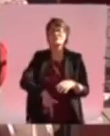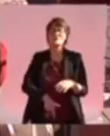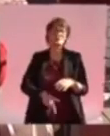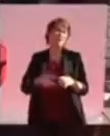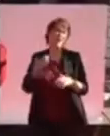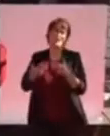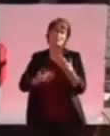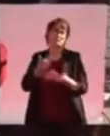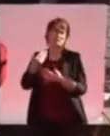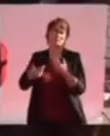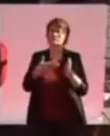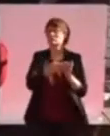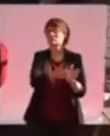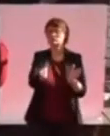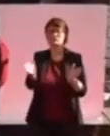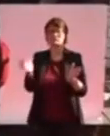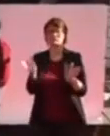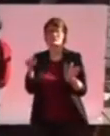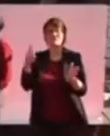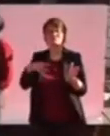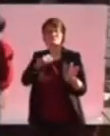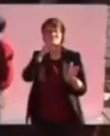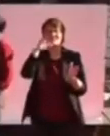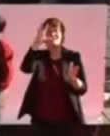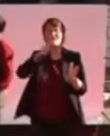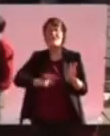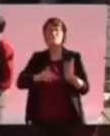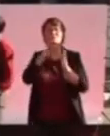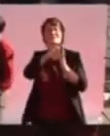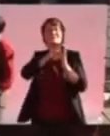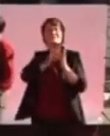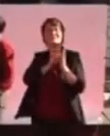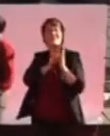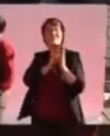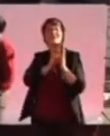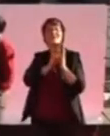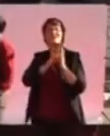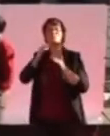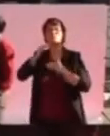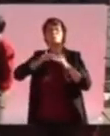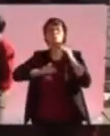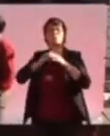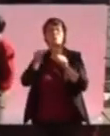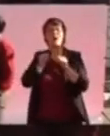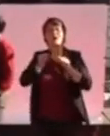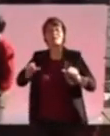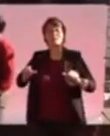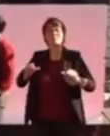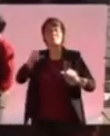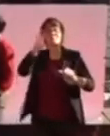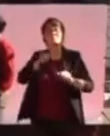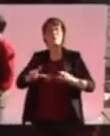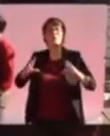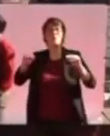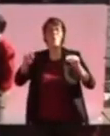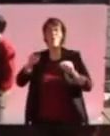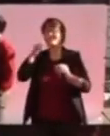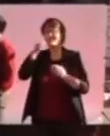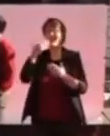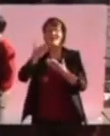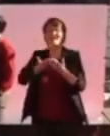vanno ridefiniti standard strutturali e organizzativi essenziali validi su tutto il territorio